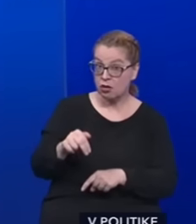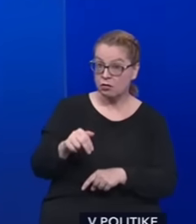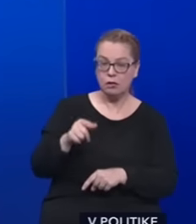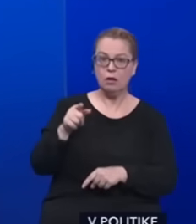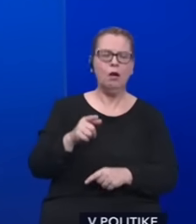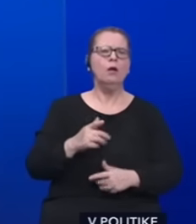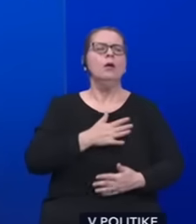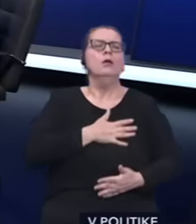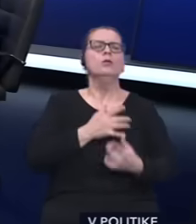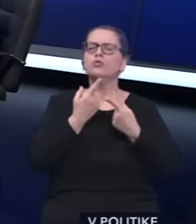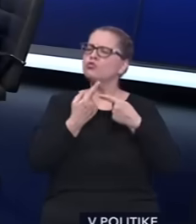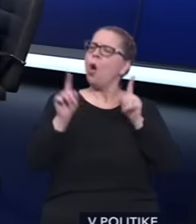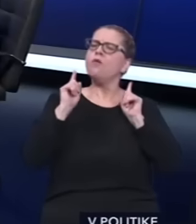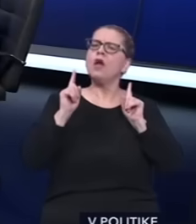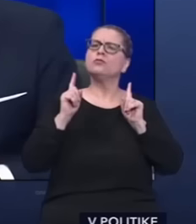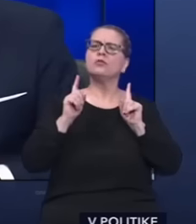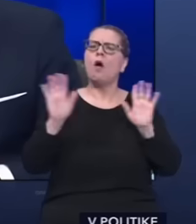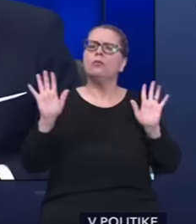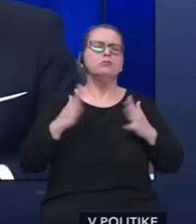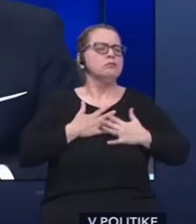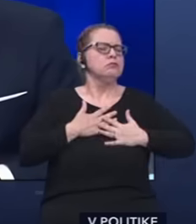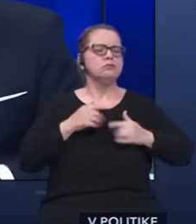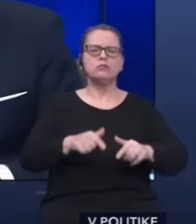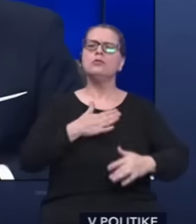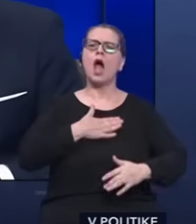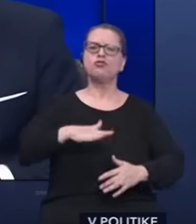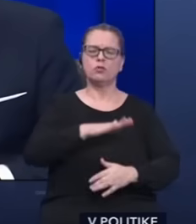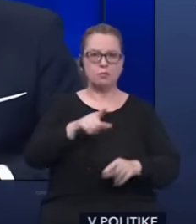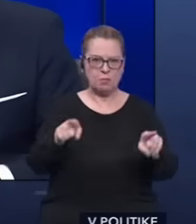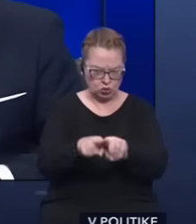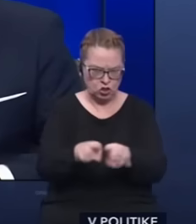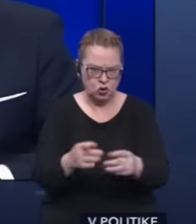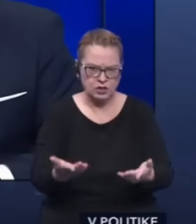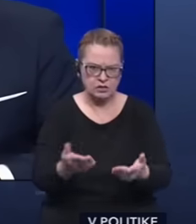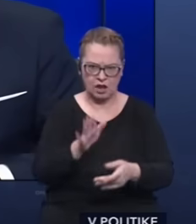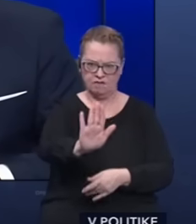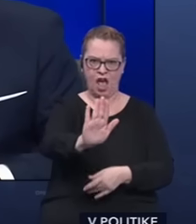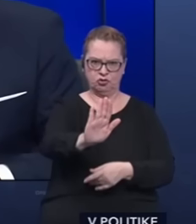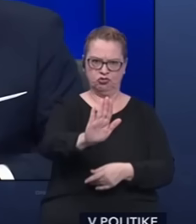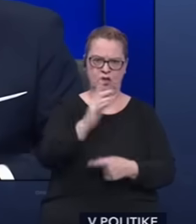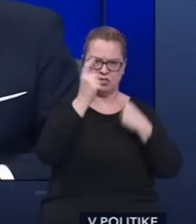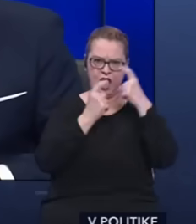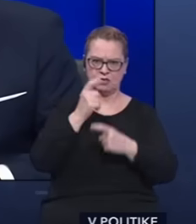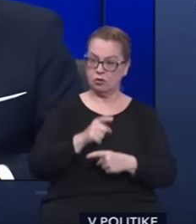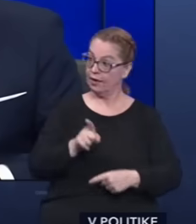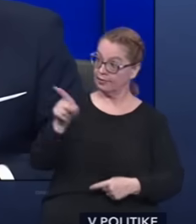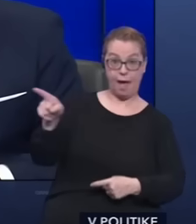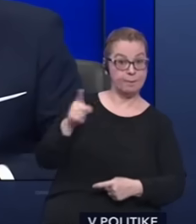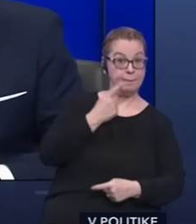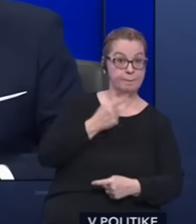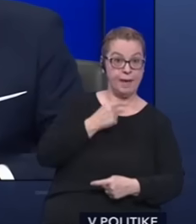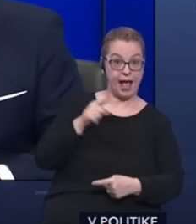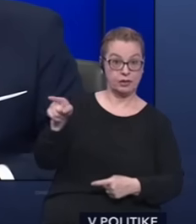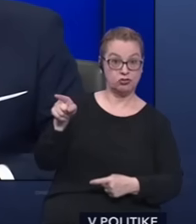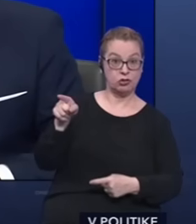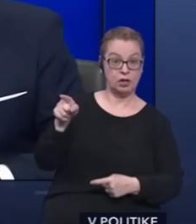za Slovensko a bijete sa do hrude nejakým spôsobom, lebo to je to isté. A toto je ten váš pohľad, že tam sa vám to páči a tam budete rozprávať, lebo